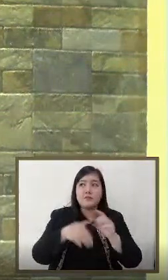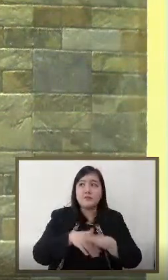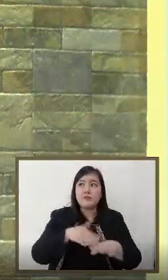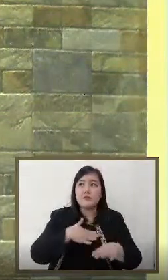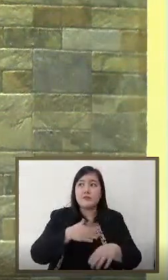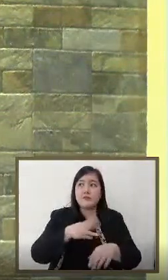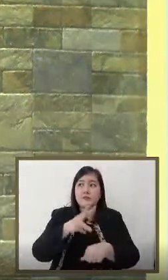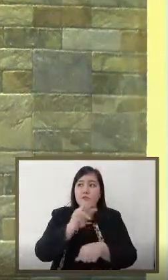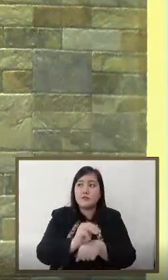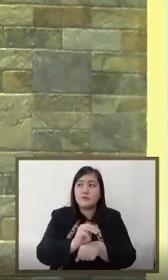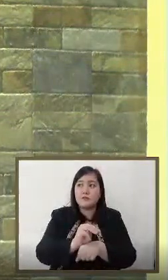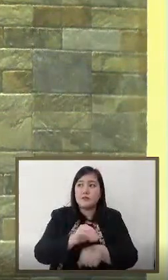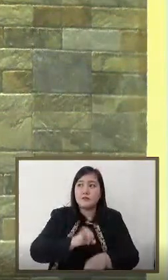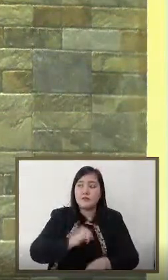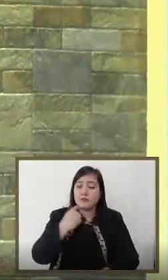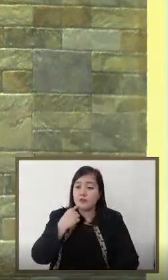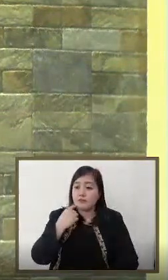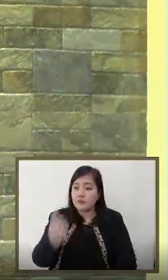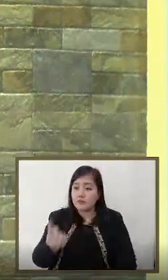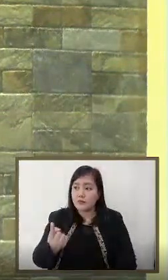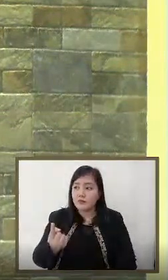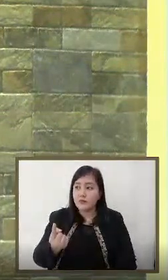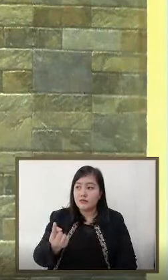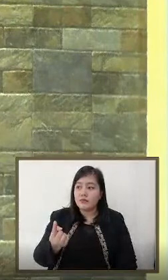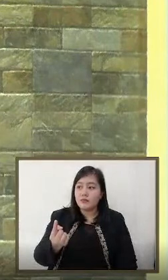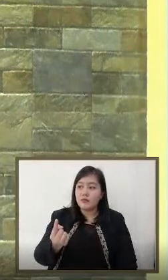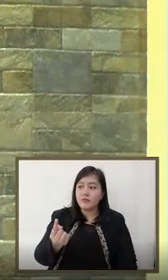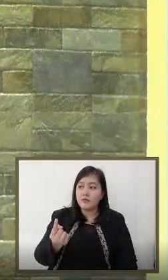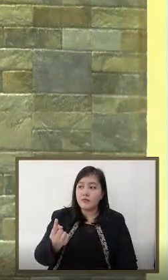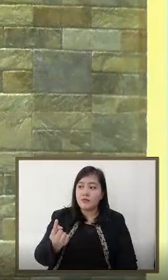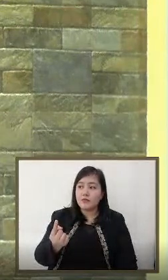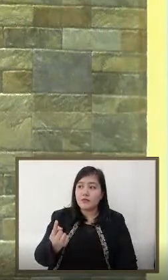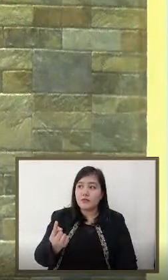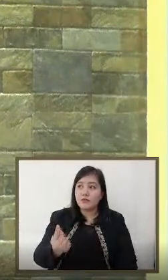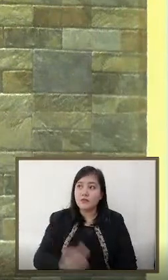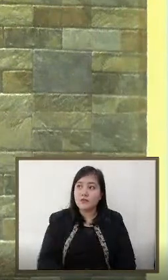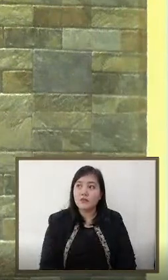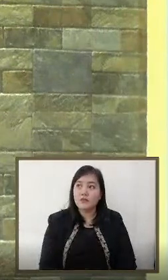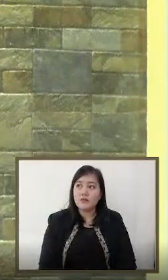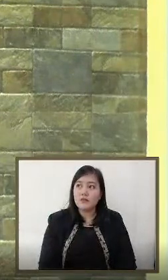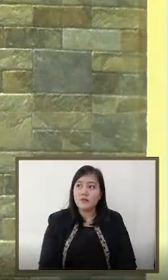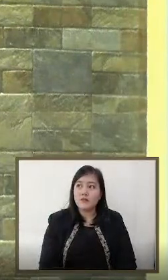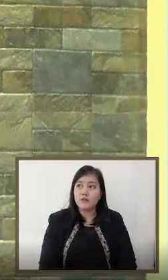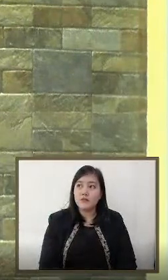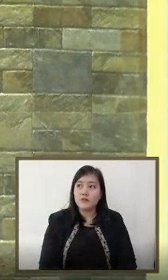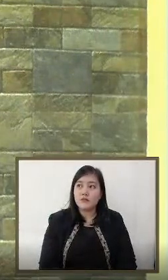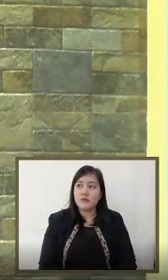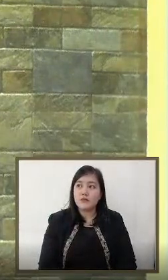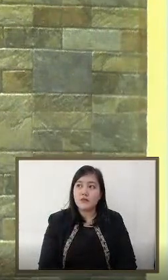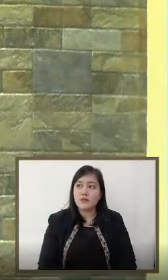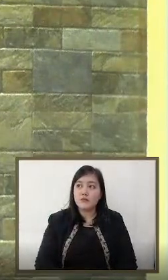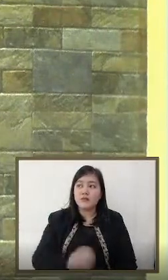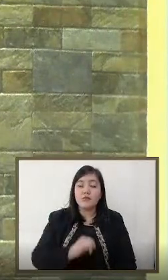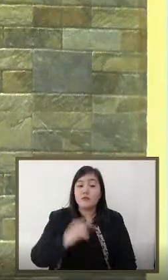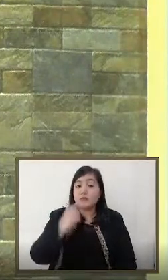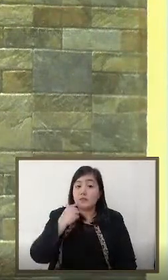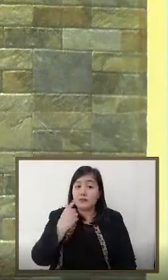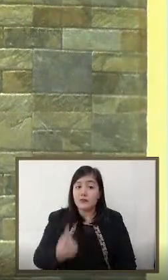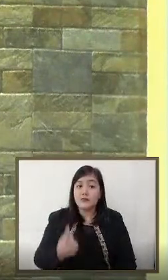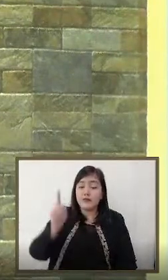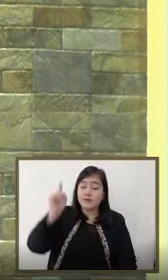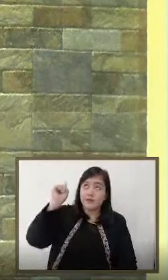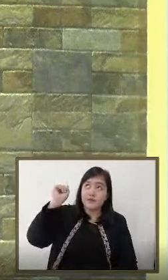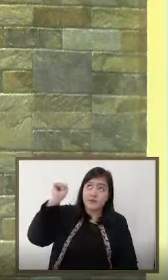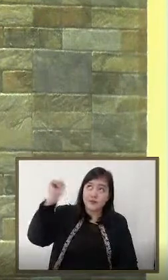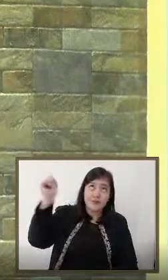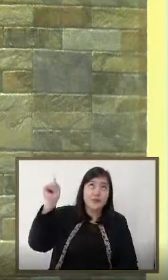ko kay Sir Joe noon na kung papipilian ako ng mga ministries na may iwan sa akin, gusto ko yung junior church, yung mga mag-handle ng